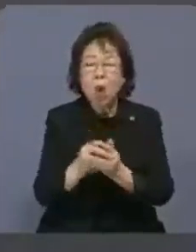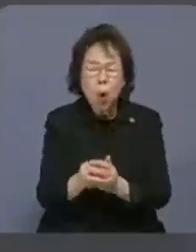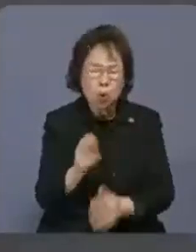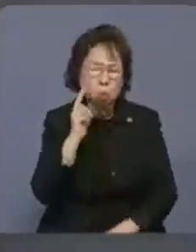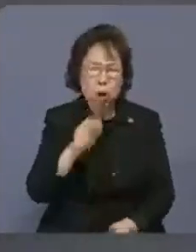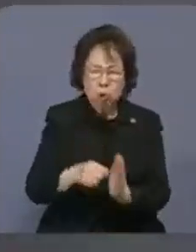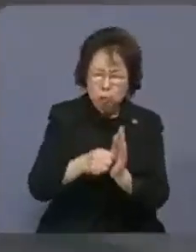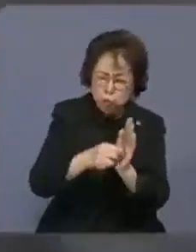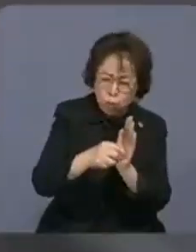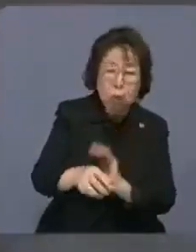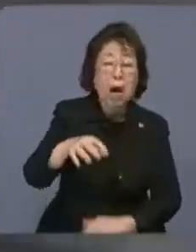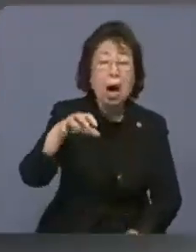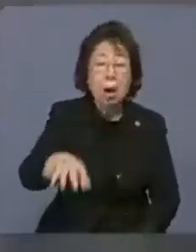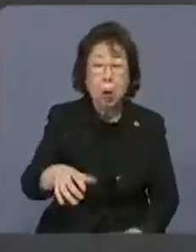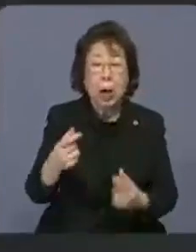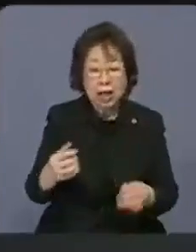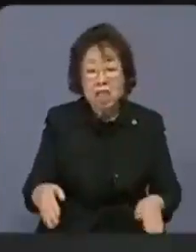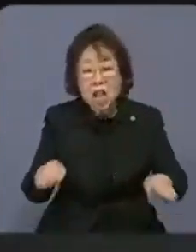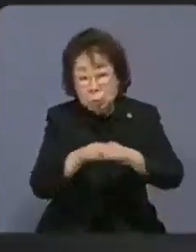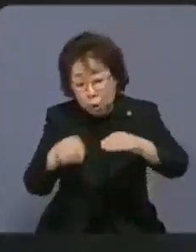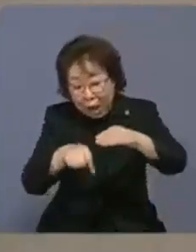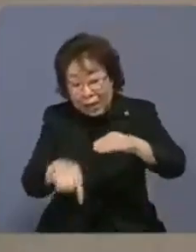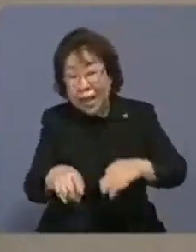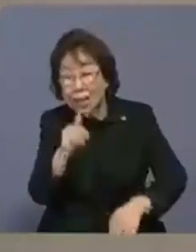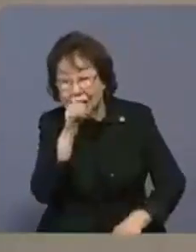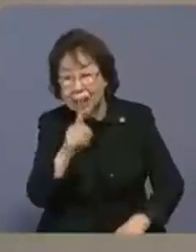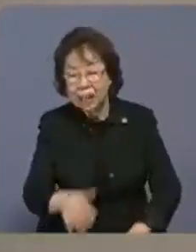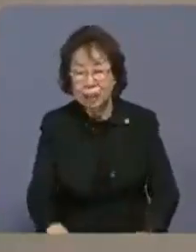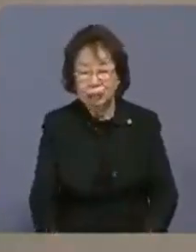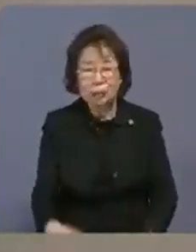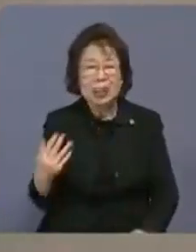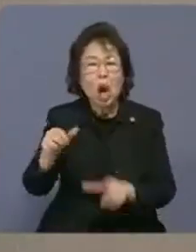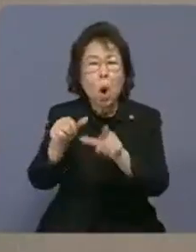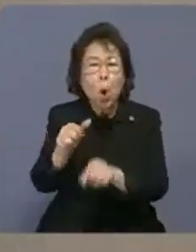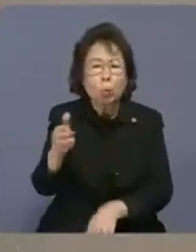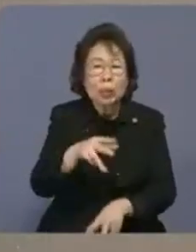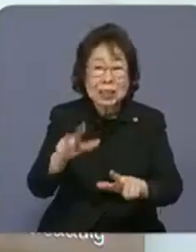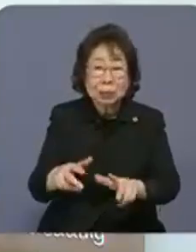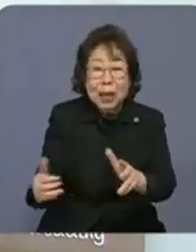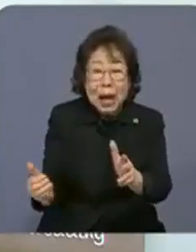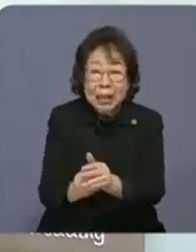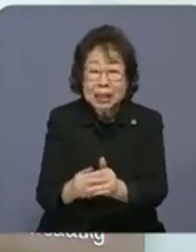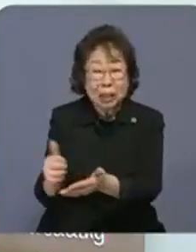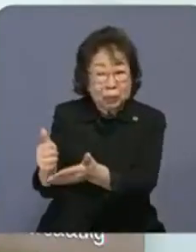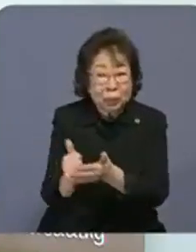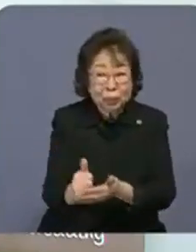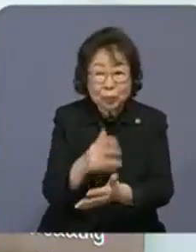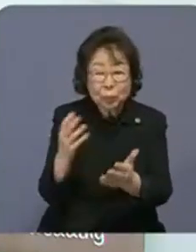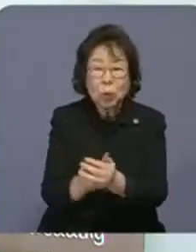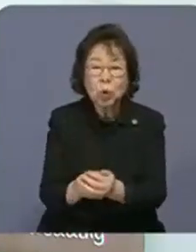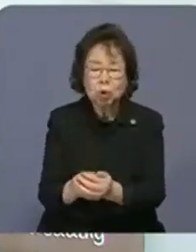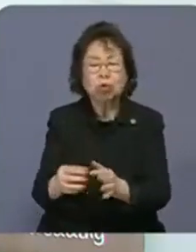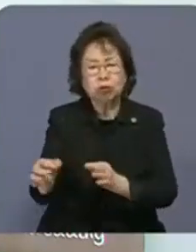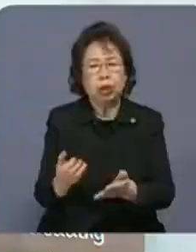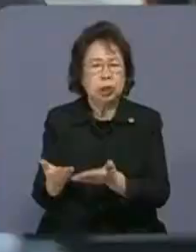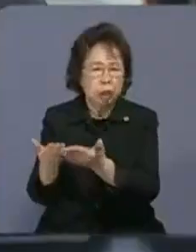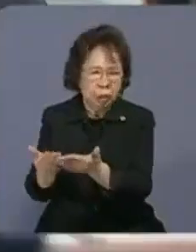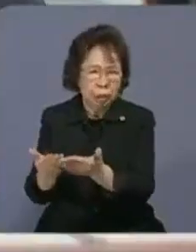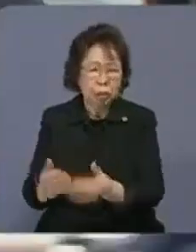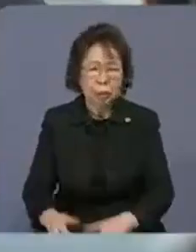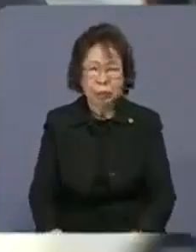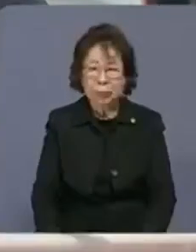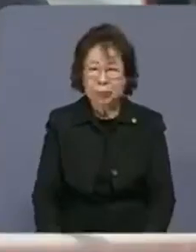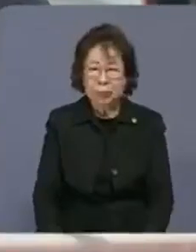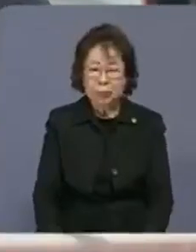유명세를 탄 예식장과 같은 건물을 쓰고 있습니다 지난 5월부터 최근까지 예식장 하객 을 상대로 영업을 해왔습니다